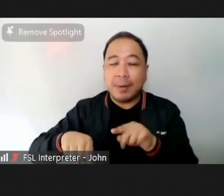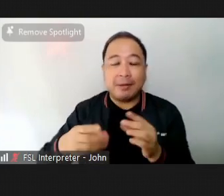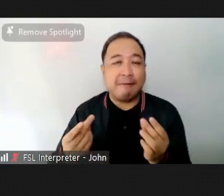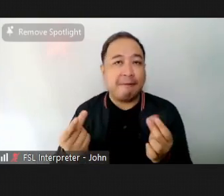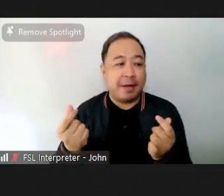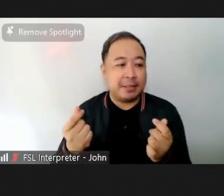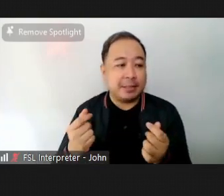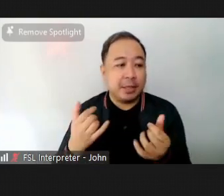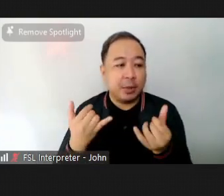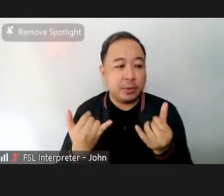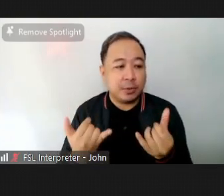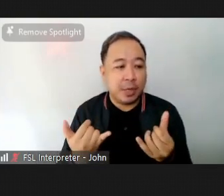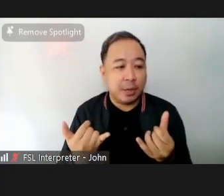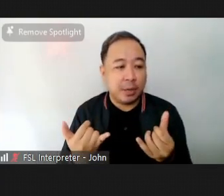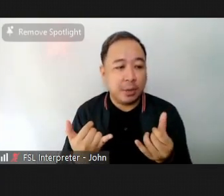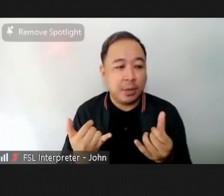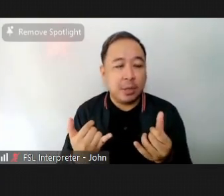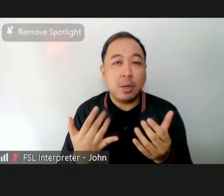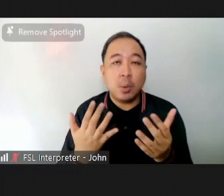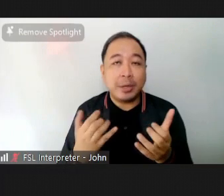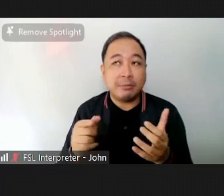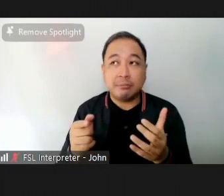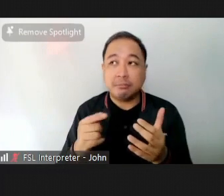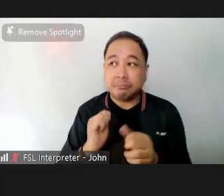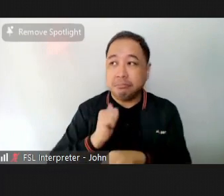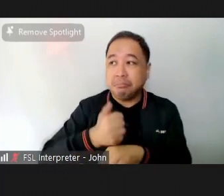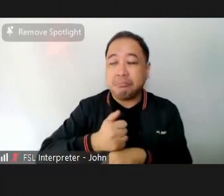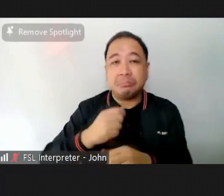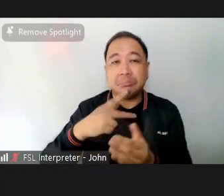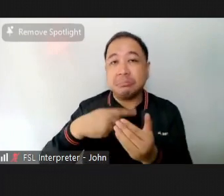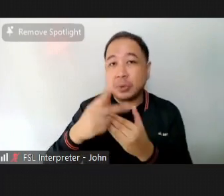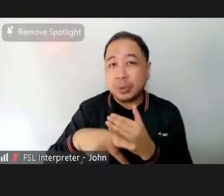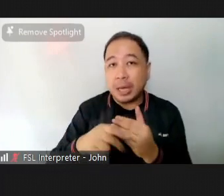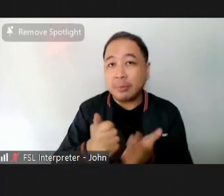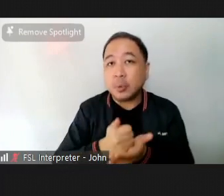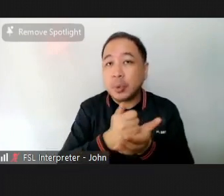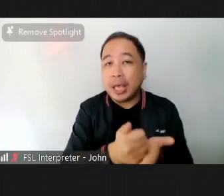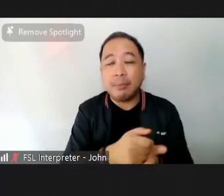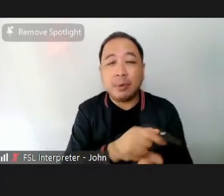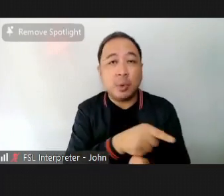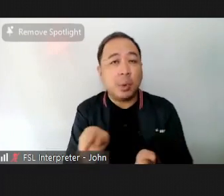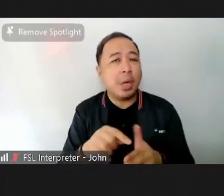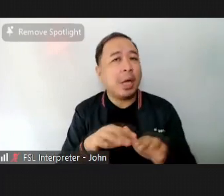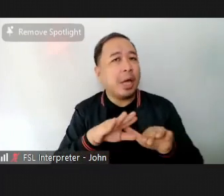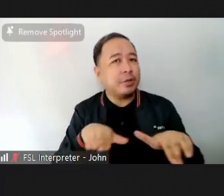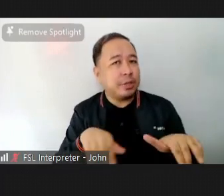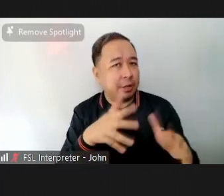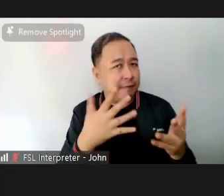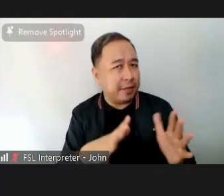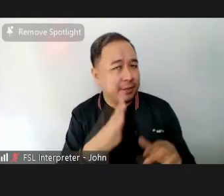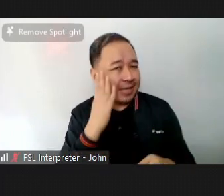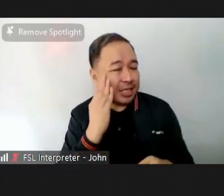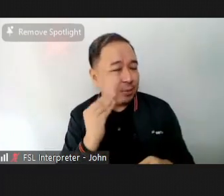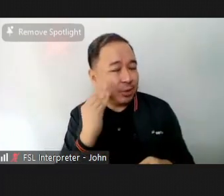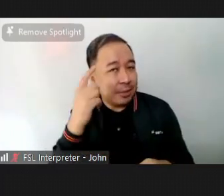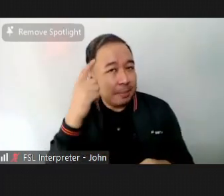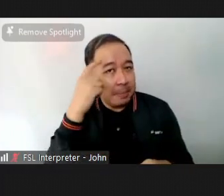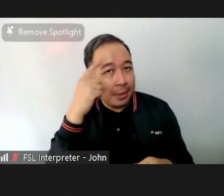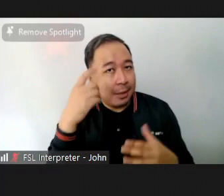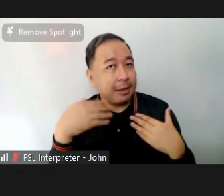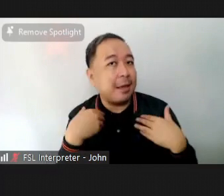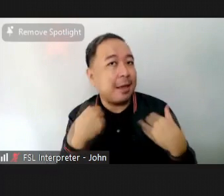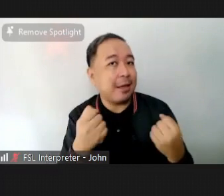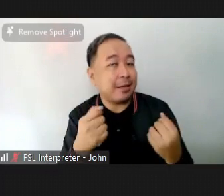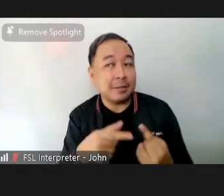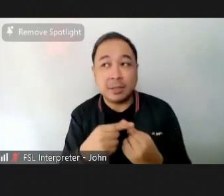maganda na gumawa tayo ng programa upang matulungan yung mga bata na nakakaranas ng mental health illness, no? Especially yung mga victim